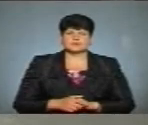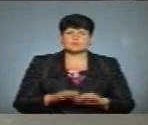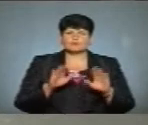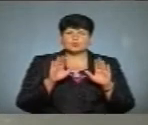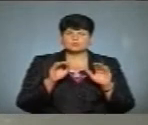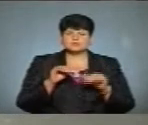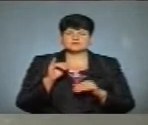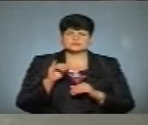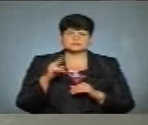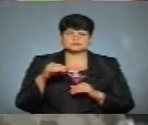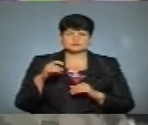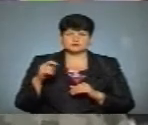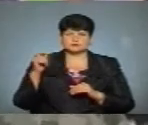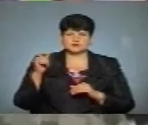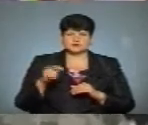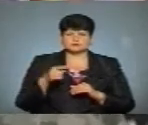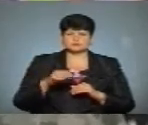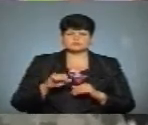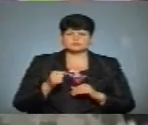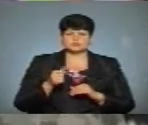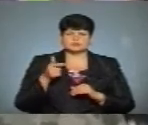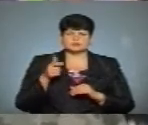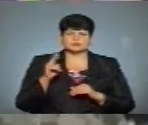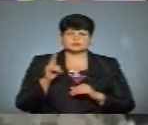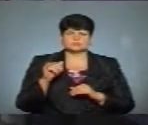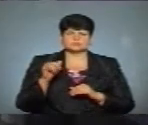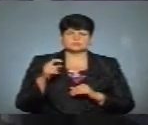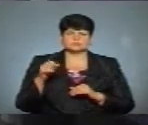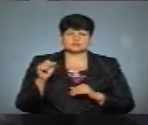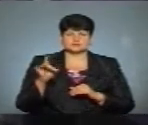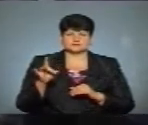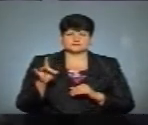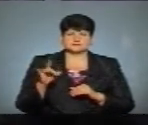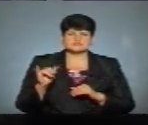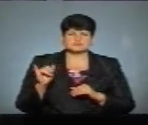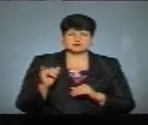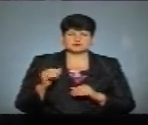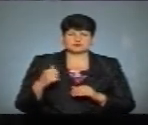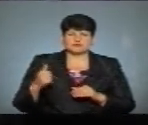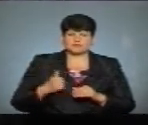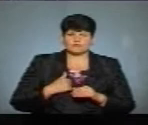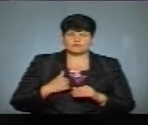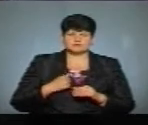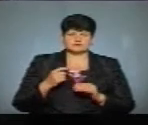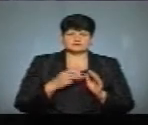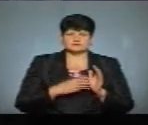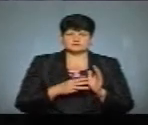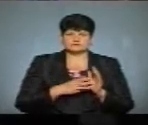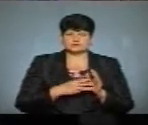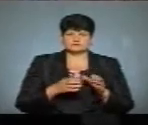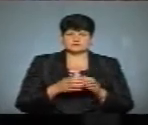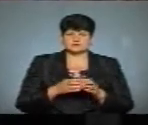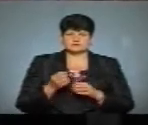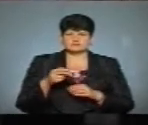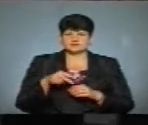Попрощатися з Іваном Дедюхом приїхав його побратим Григорій Кухар. З Іваном воювали в 128-й бригаді, 14-15 рік.